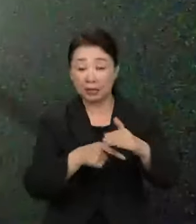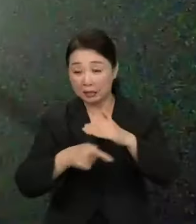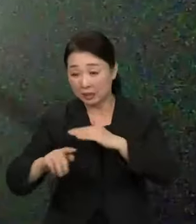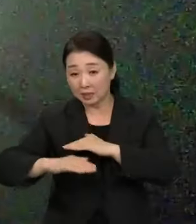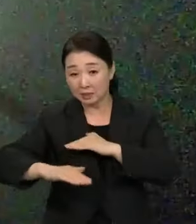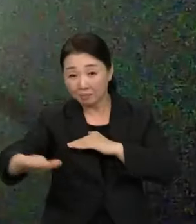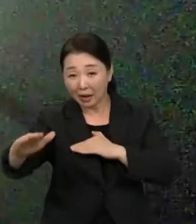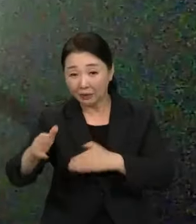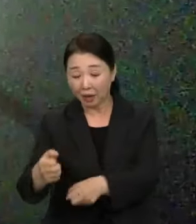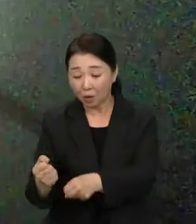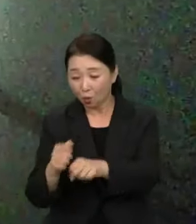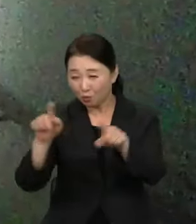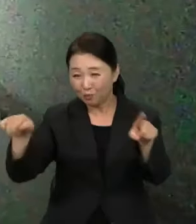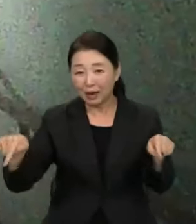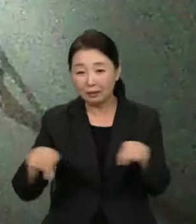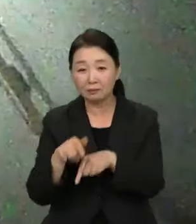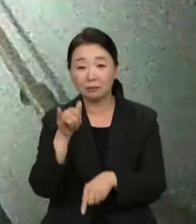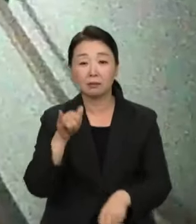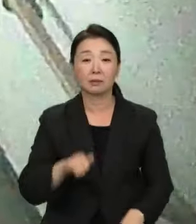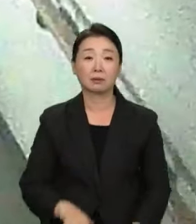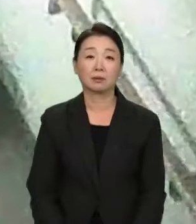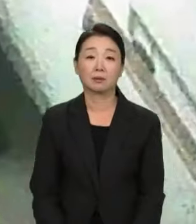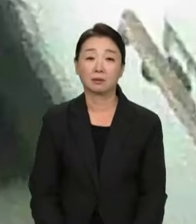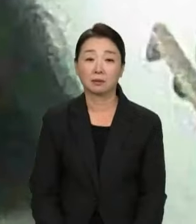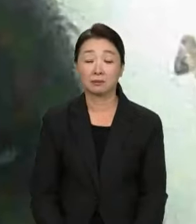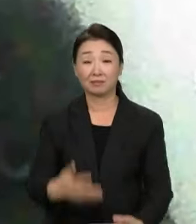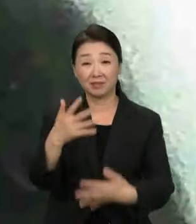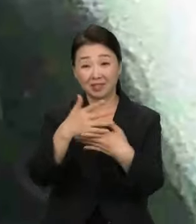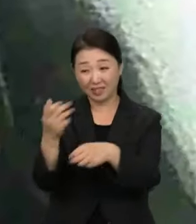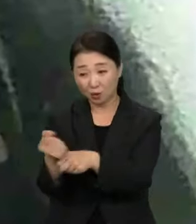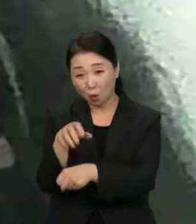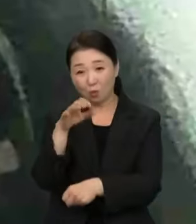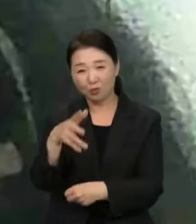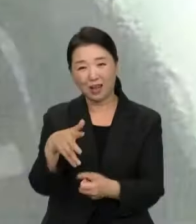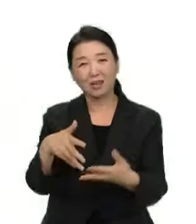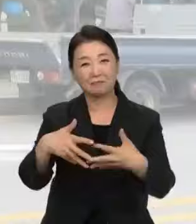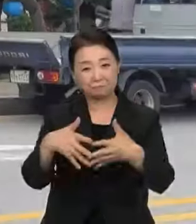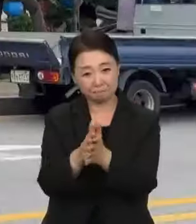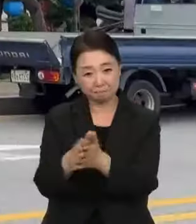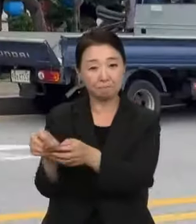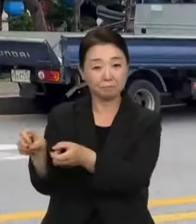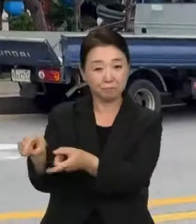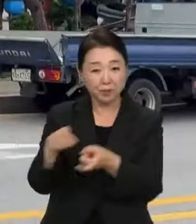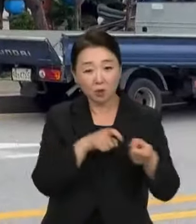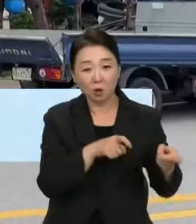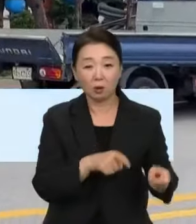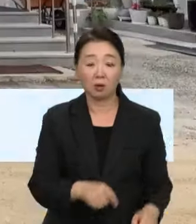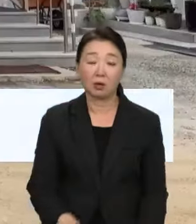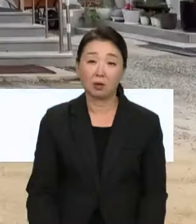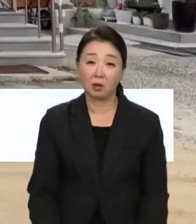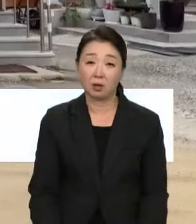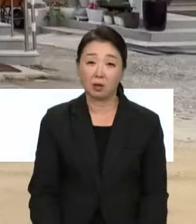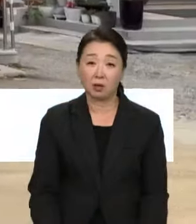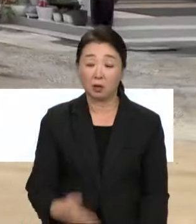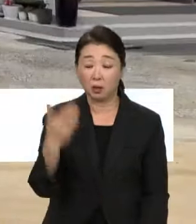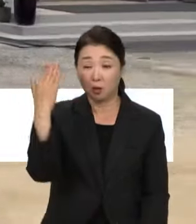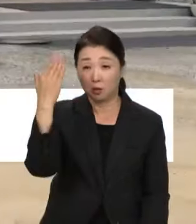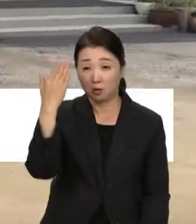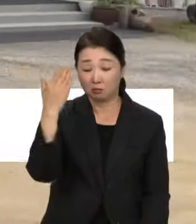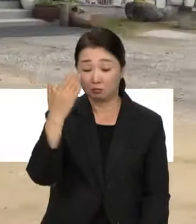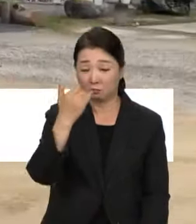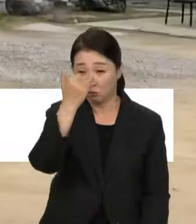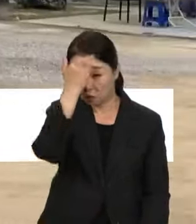바닥엔 골프 매트가 떨어져 있습니다. 스크린 골프장을 철거하는 겁니다. 120년 역사를 지닌 충북 청주의